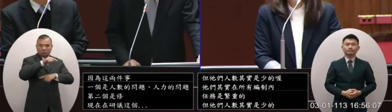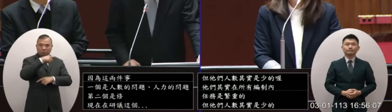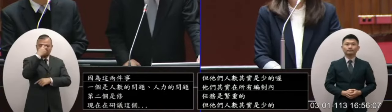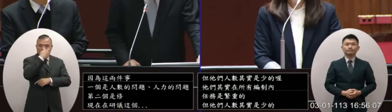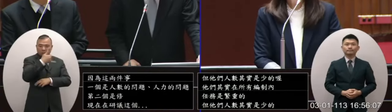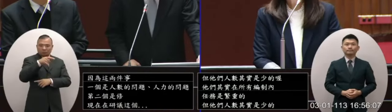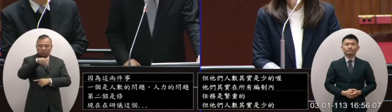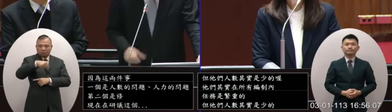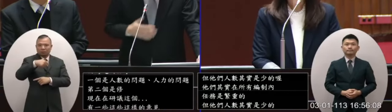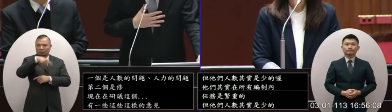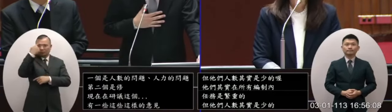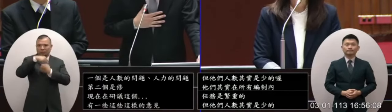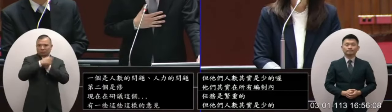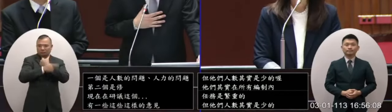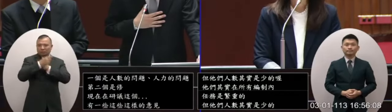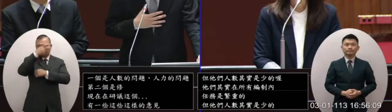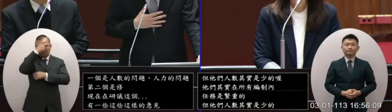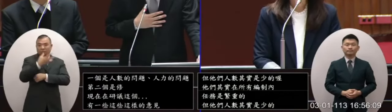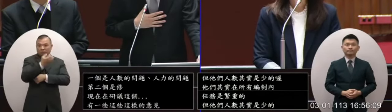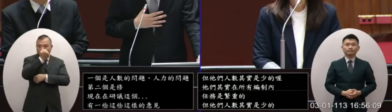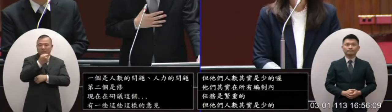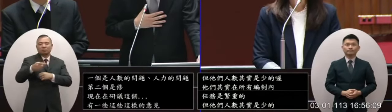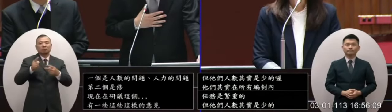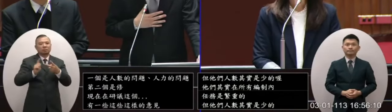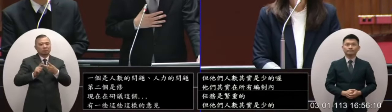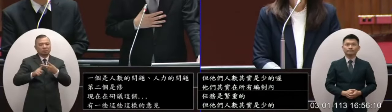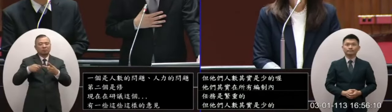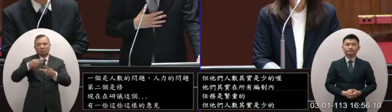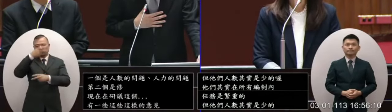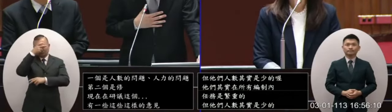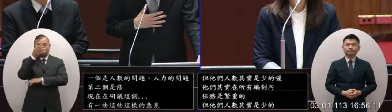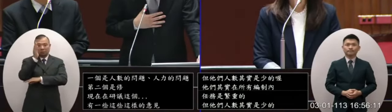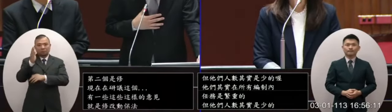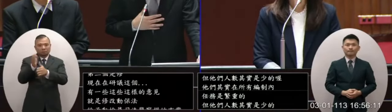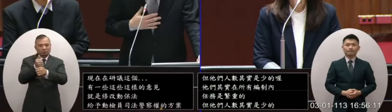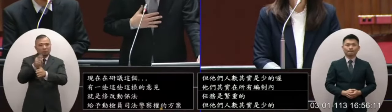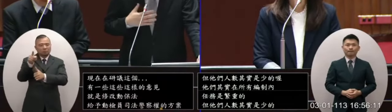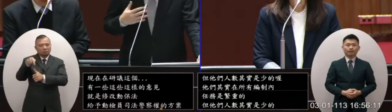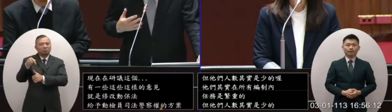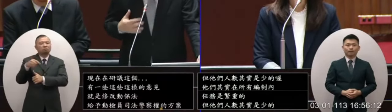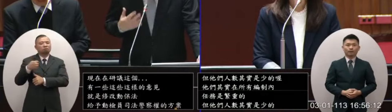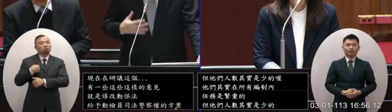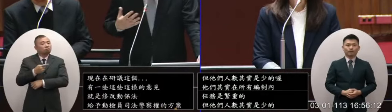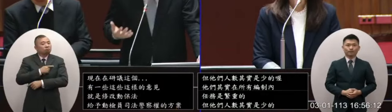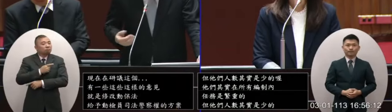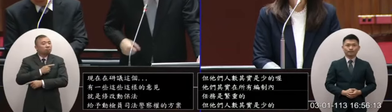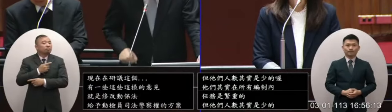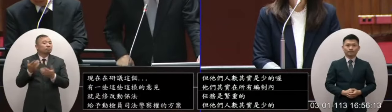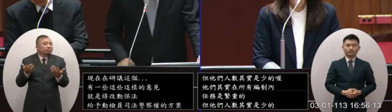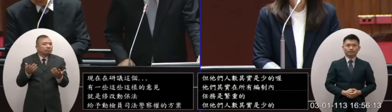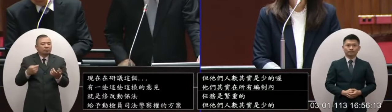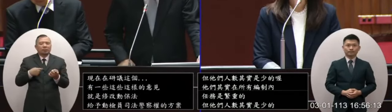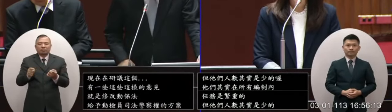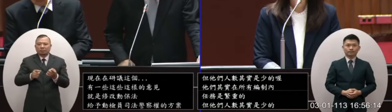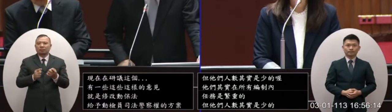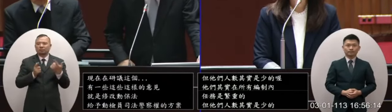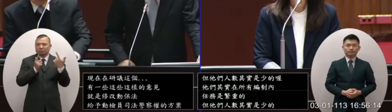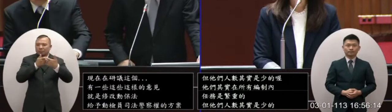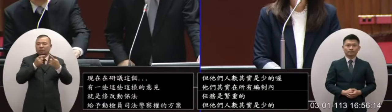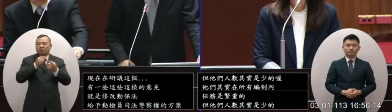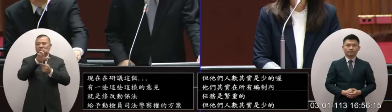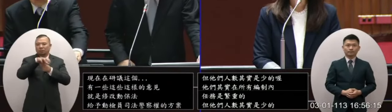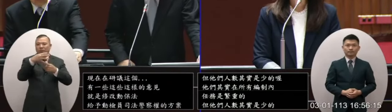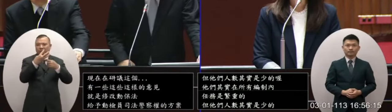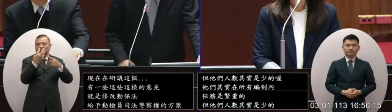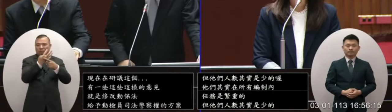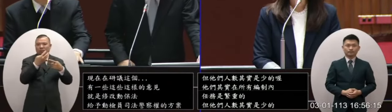警察权的一个方案。那另外站在我们这个警政署的一个角度，我们会全力来配合农业部